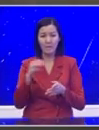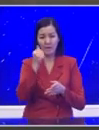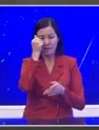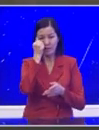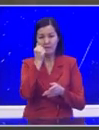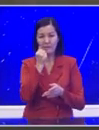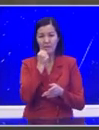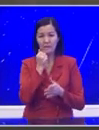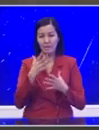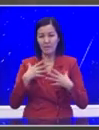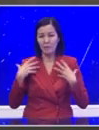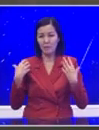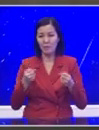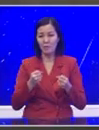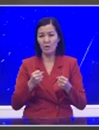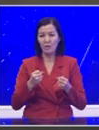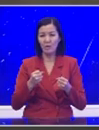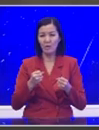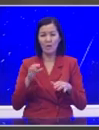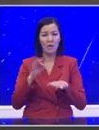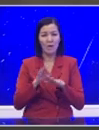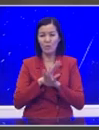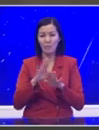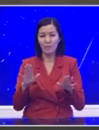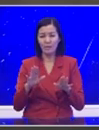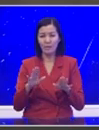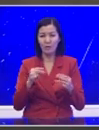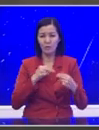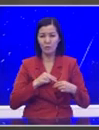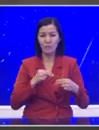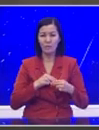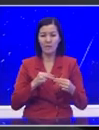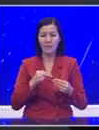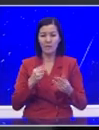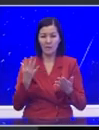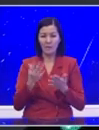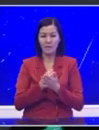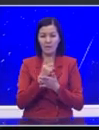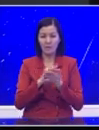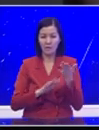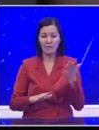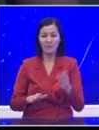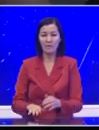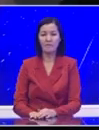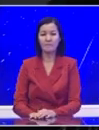Барлықтарыңызға денсаулық тілеймін. Ауырмаңыздар, сырқамаңыздар, жұмыстарымыз елене берсін.